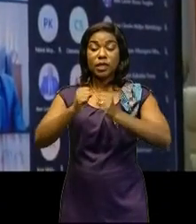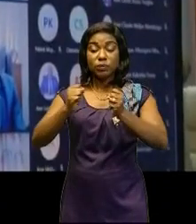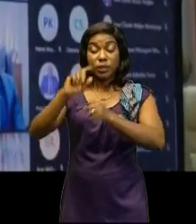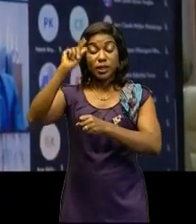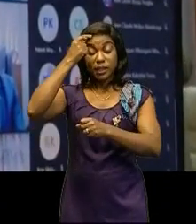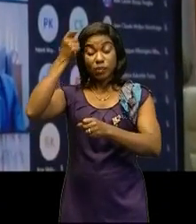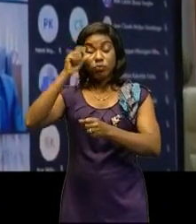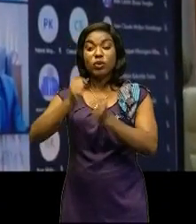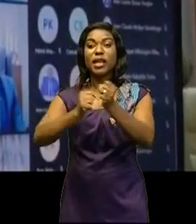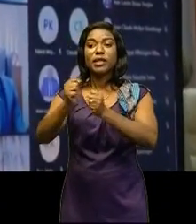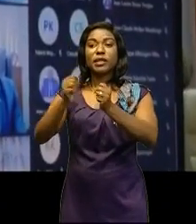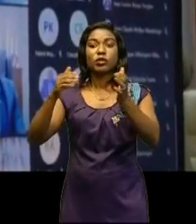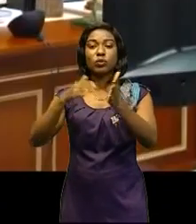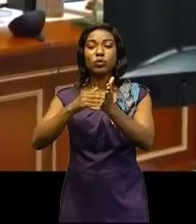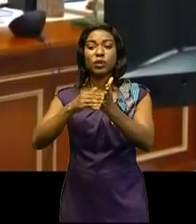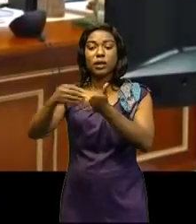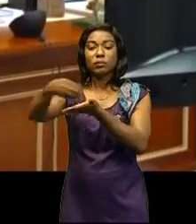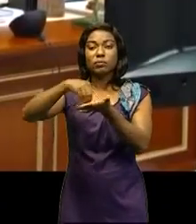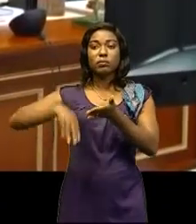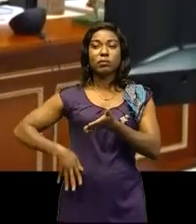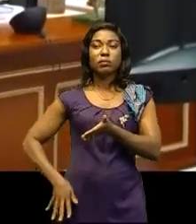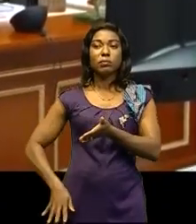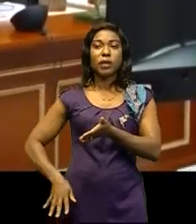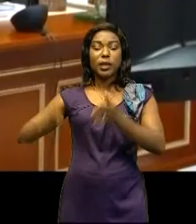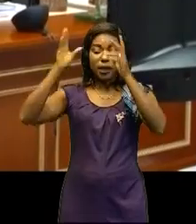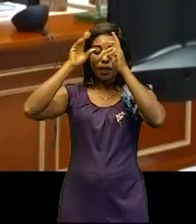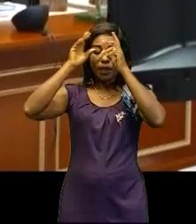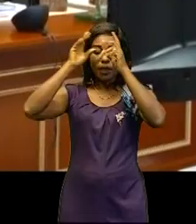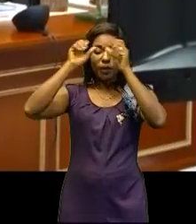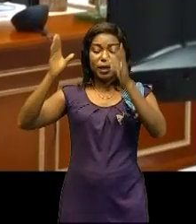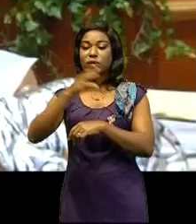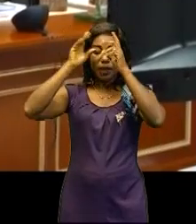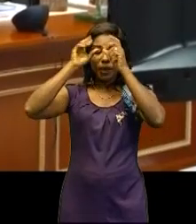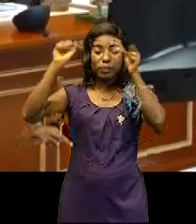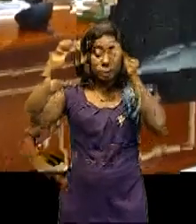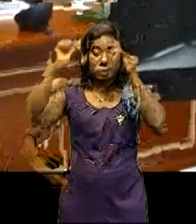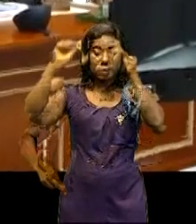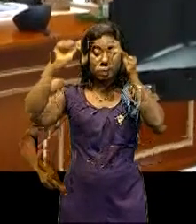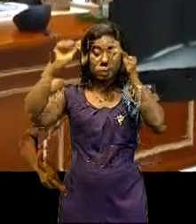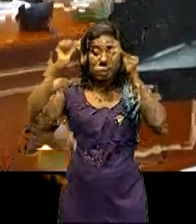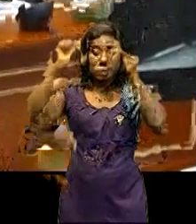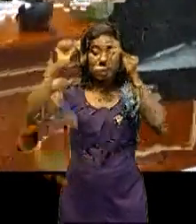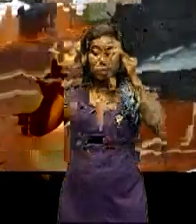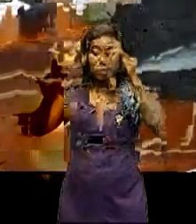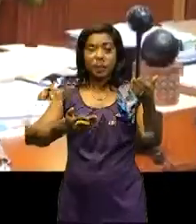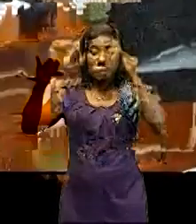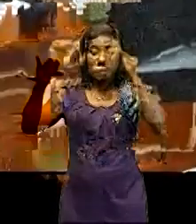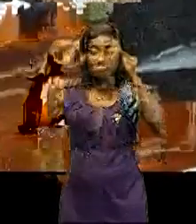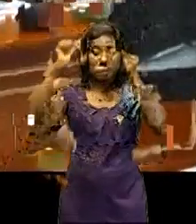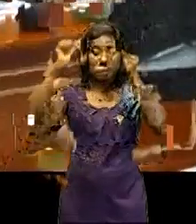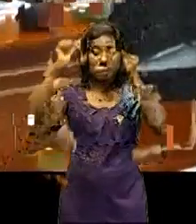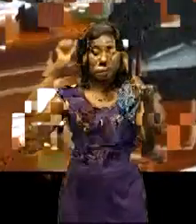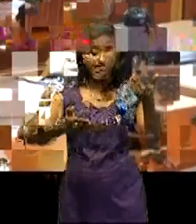lutte contre la corruption. Le président de la République a invité les membres du gouvernement